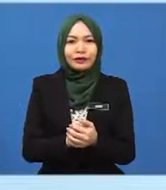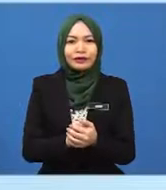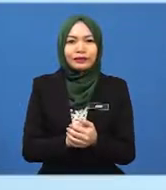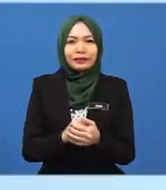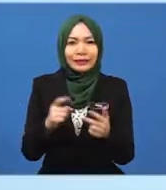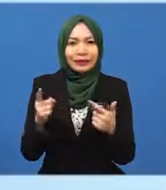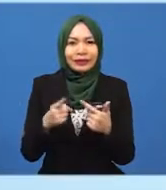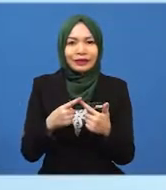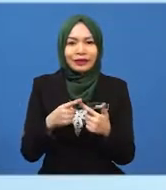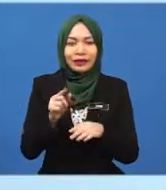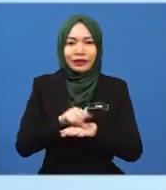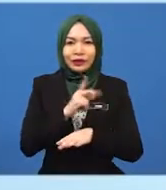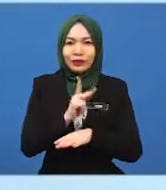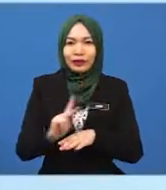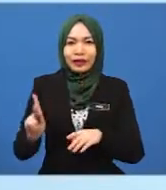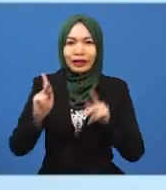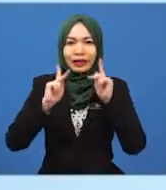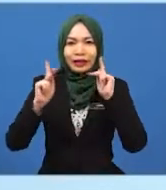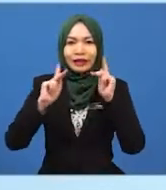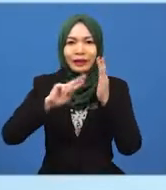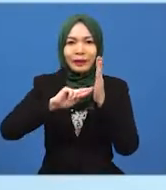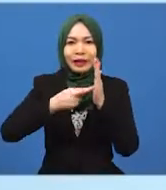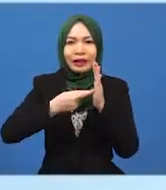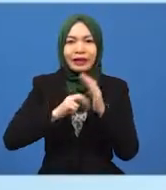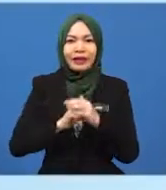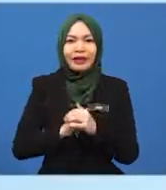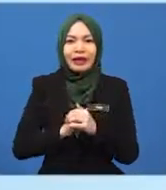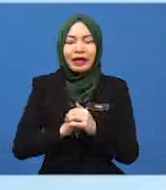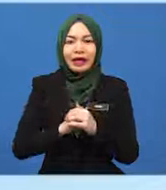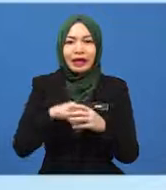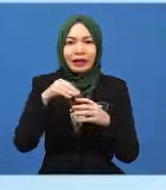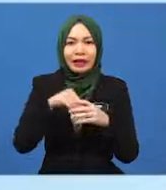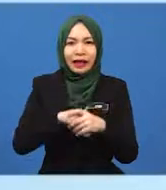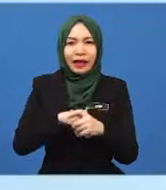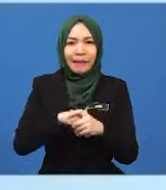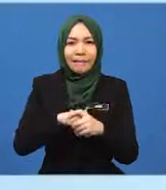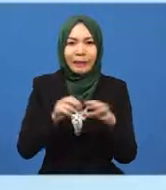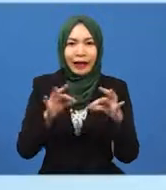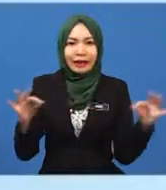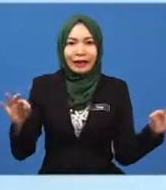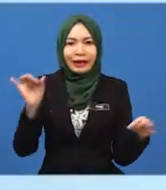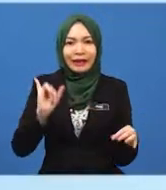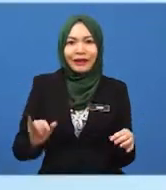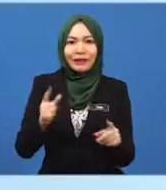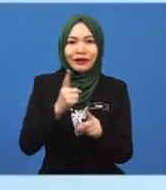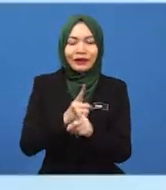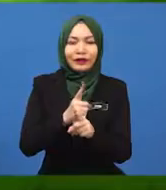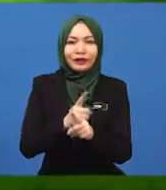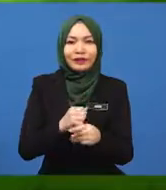iaitu menggunakan kata pemberi dalam konteks ayat dengan betul.